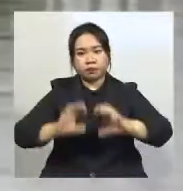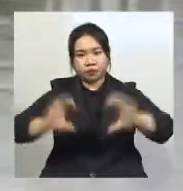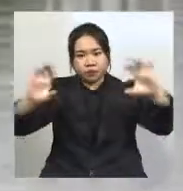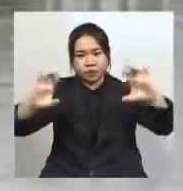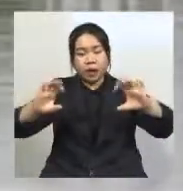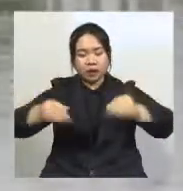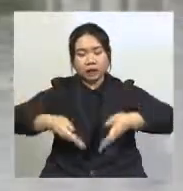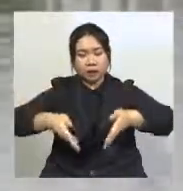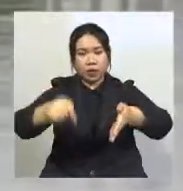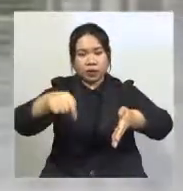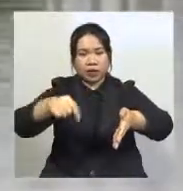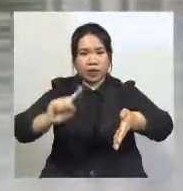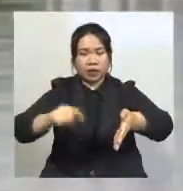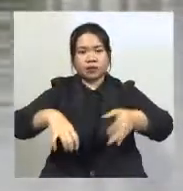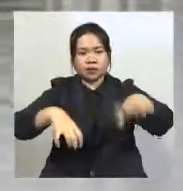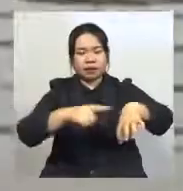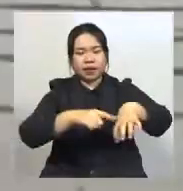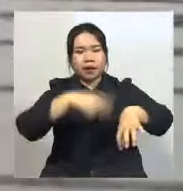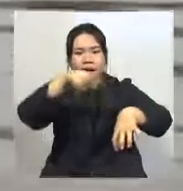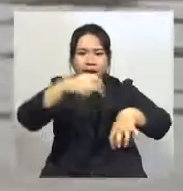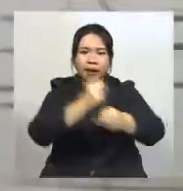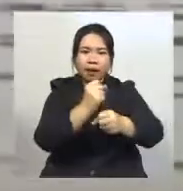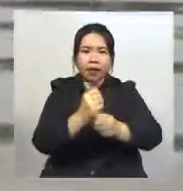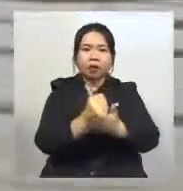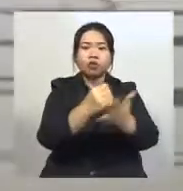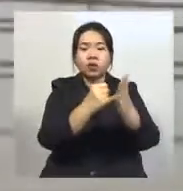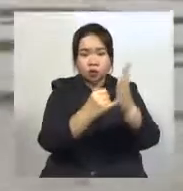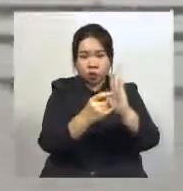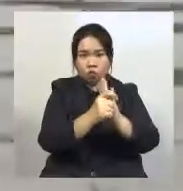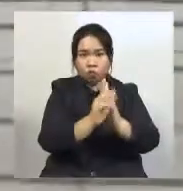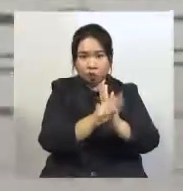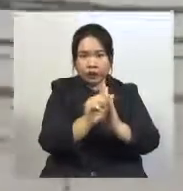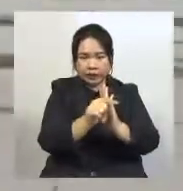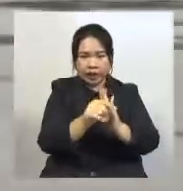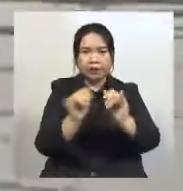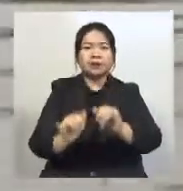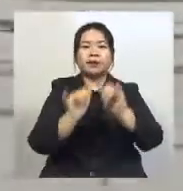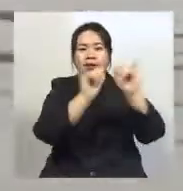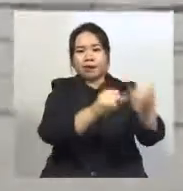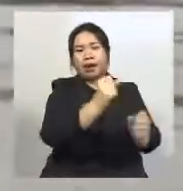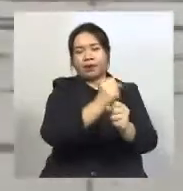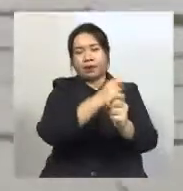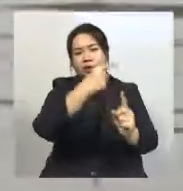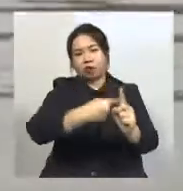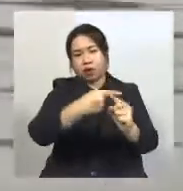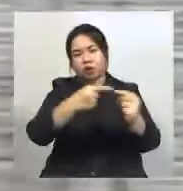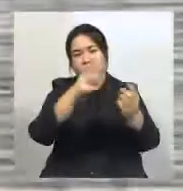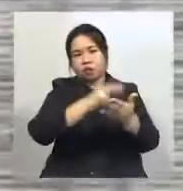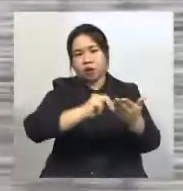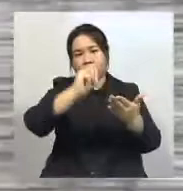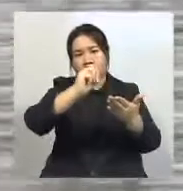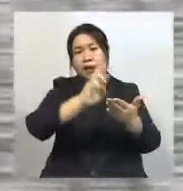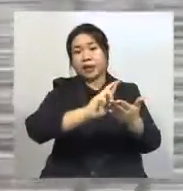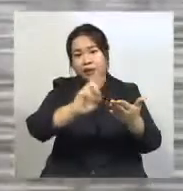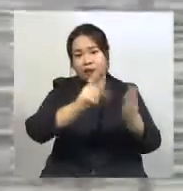เวณถนนเส้นนี้ก็คือสำนักงานจัดหางานจังหวัดอุบลราชธานีค่ะก็ได้ย้ายไปทำการชั่วคราวที่มหาวิทยาลัยราชภัฏ